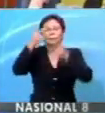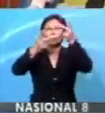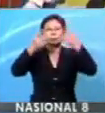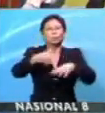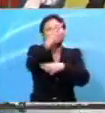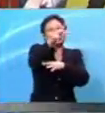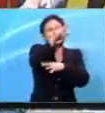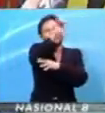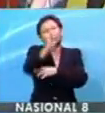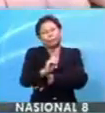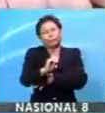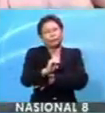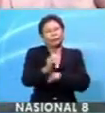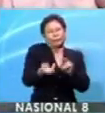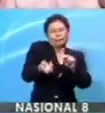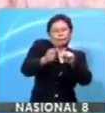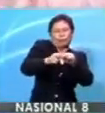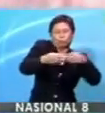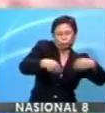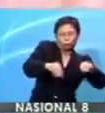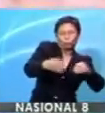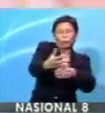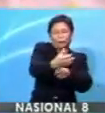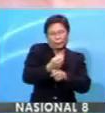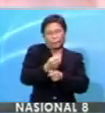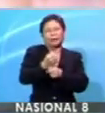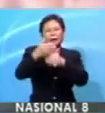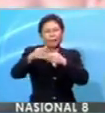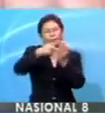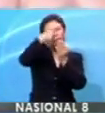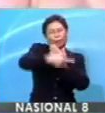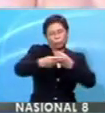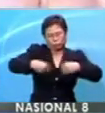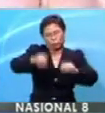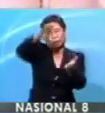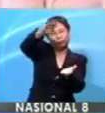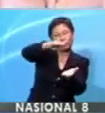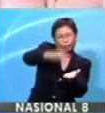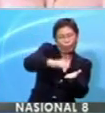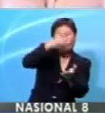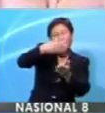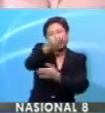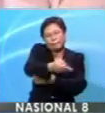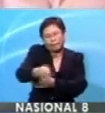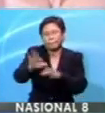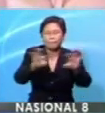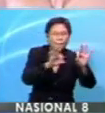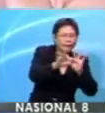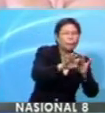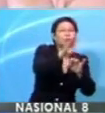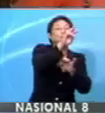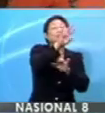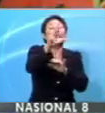13% purata peningkatan nilai jualan diperoleh selepas program jualan turun harga bagi komoditi terpilih di